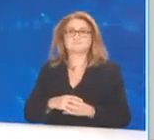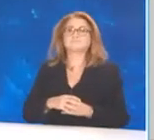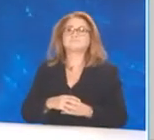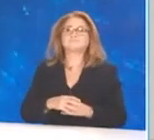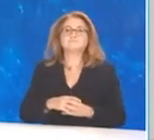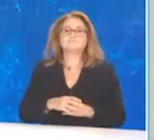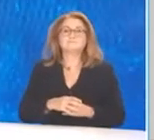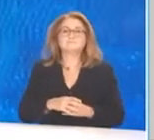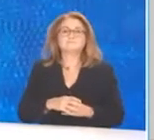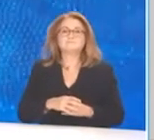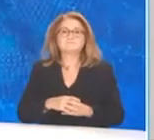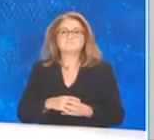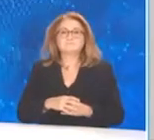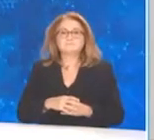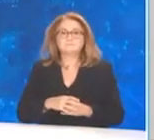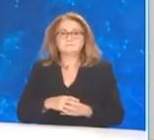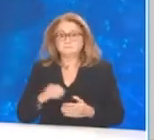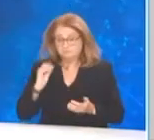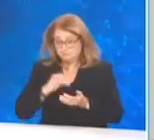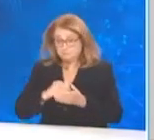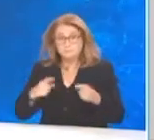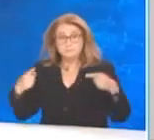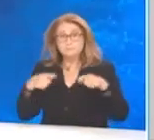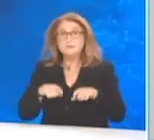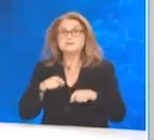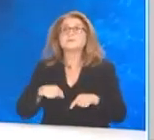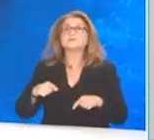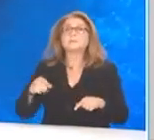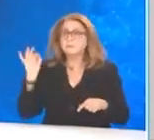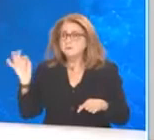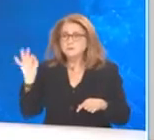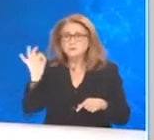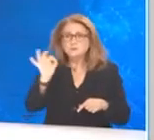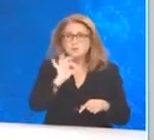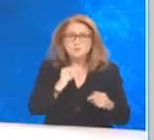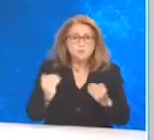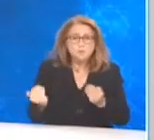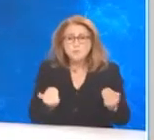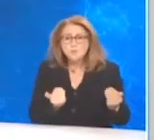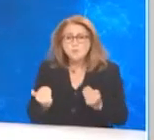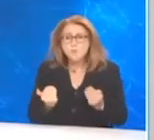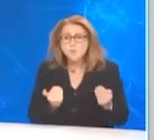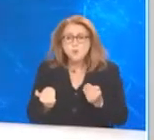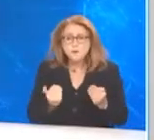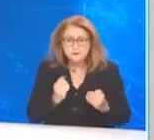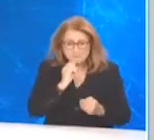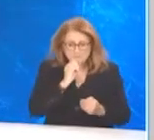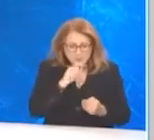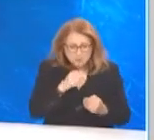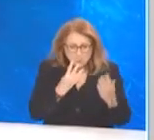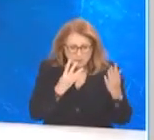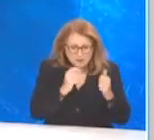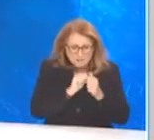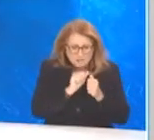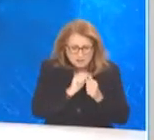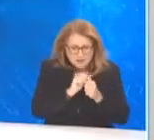Ταυτόχρονα τα κρούσματα στις ηλικίες των βρεφών από 0,9 είναι ένα